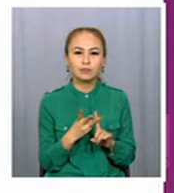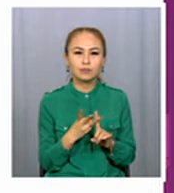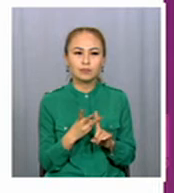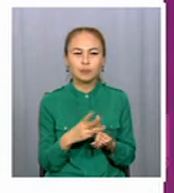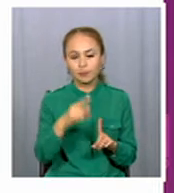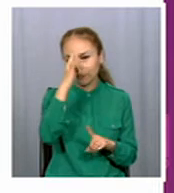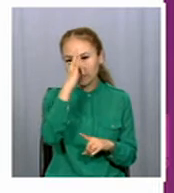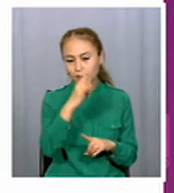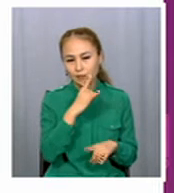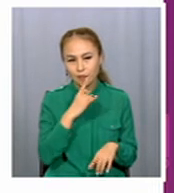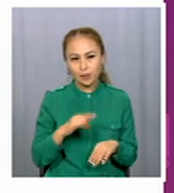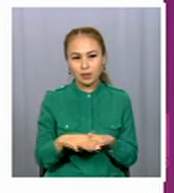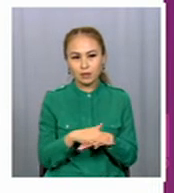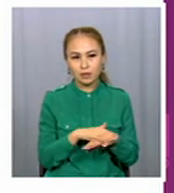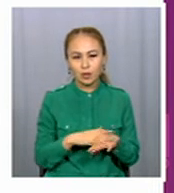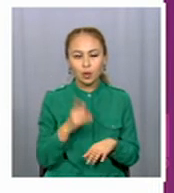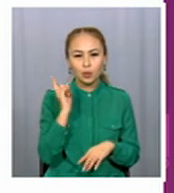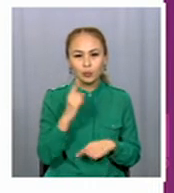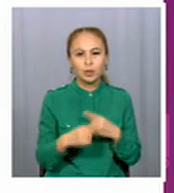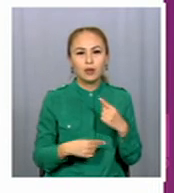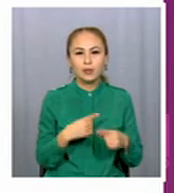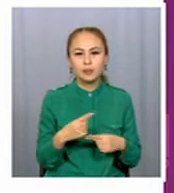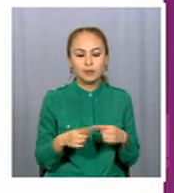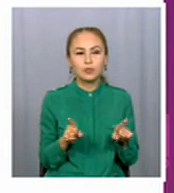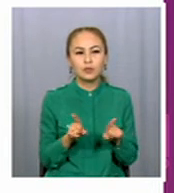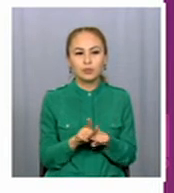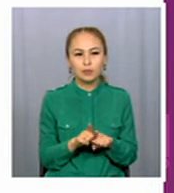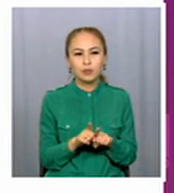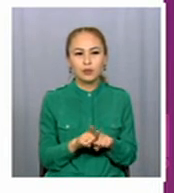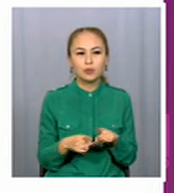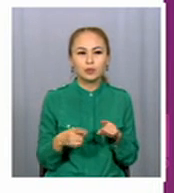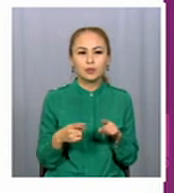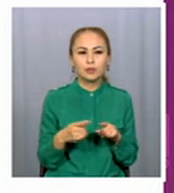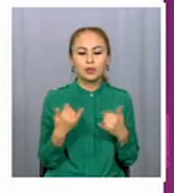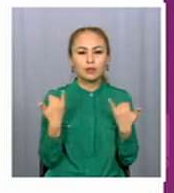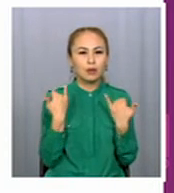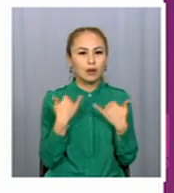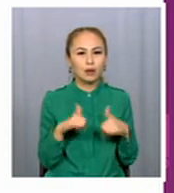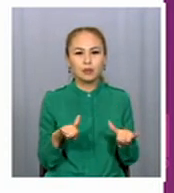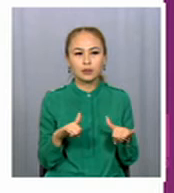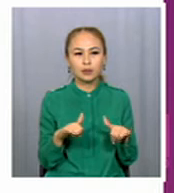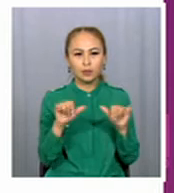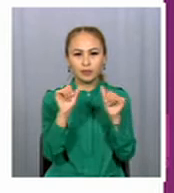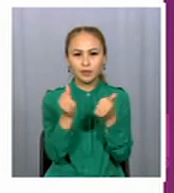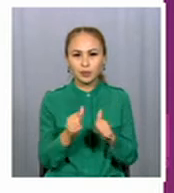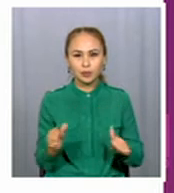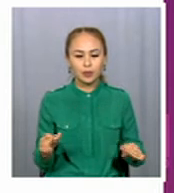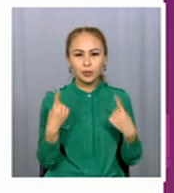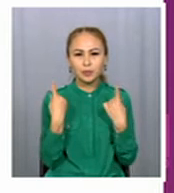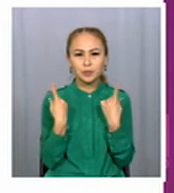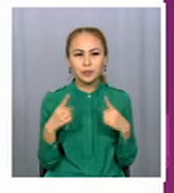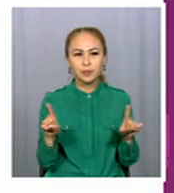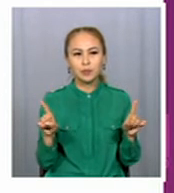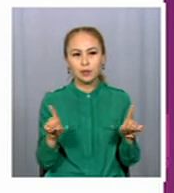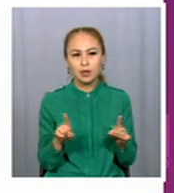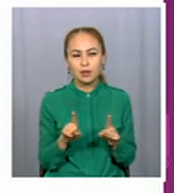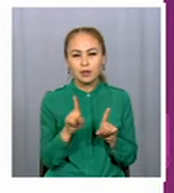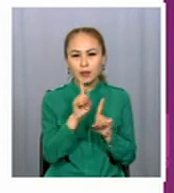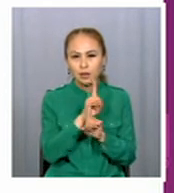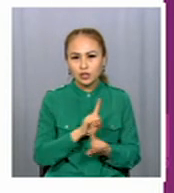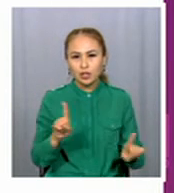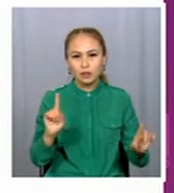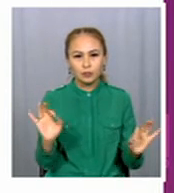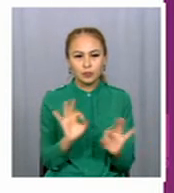қазақ халқының көне аспаптарының бірі таңғаларлық пішінді және ғажайып сазды